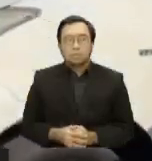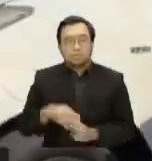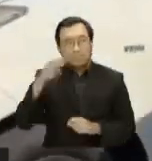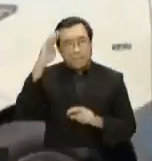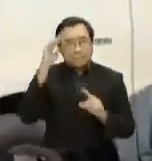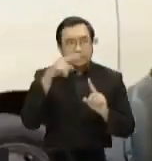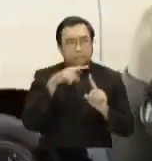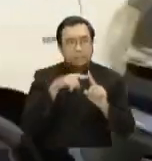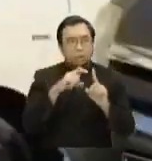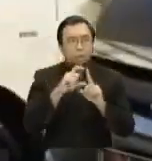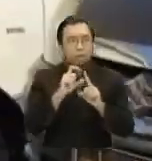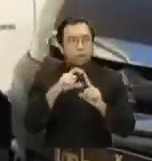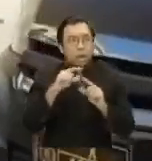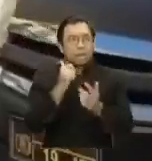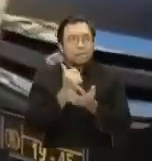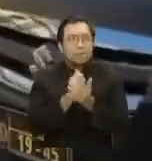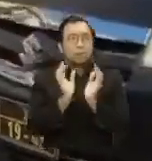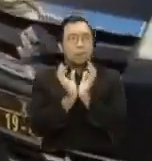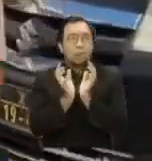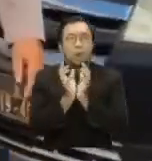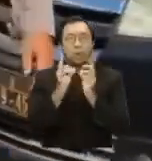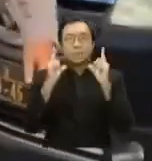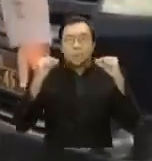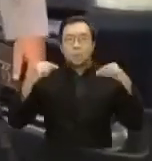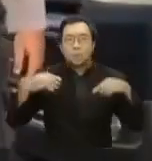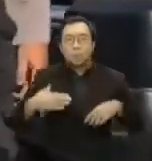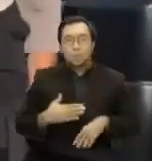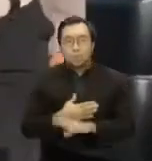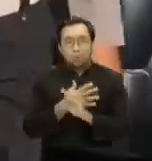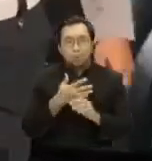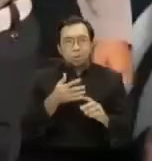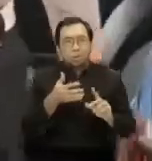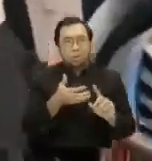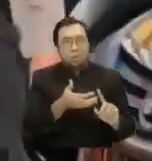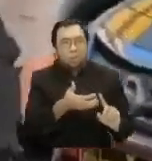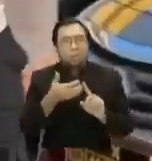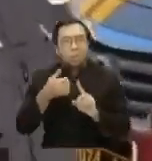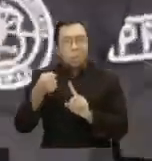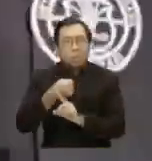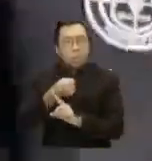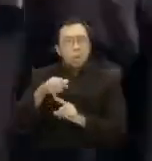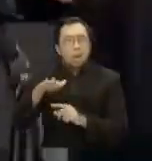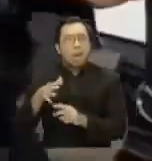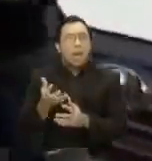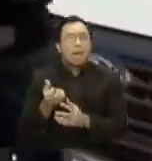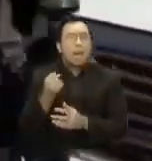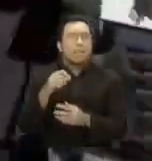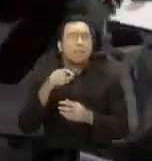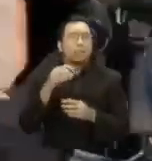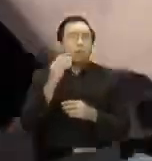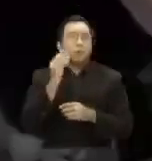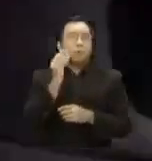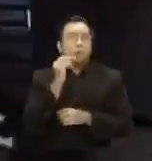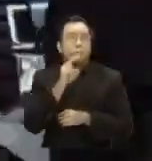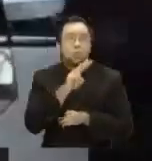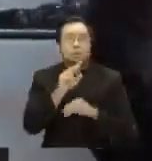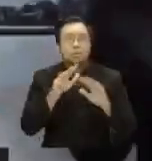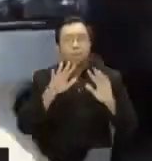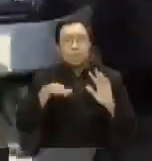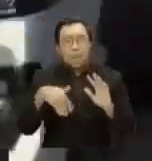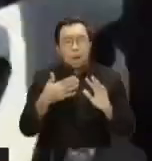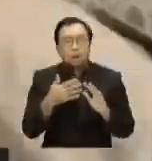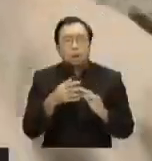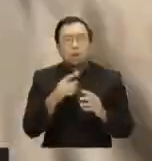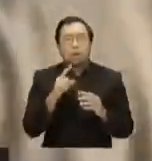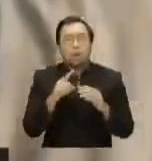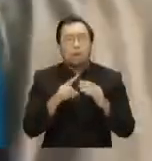Seorang duda asal Probolinggo, Jawa Timur menculik dan menganiaya anak angkatnya berusia 29 tahun yang